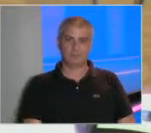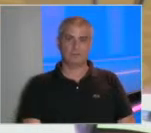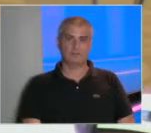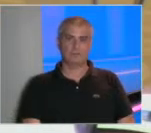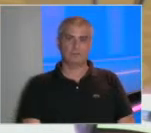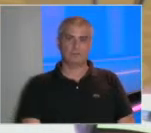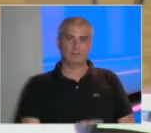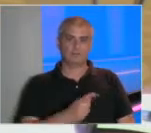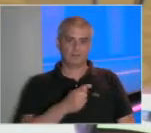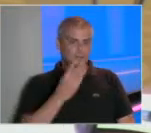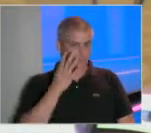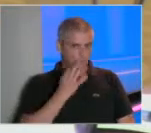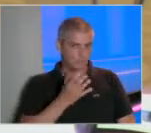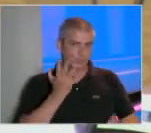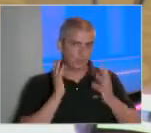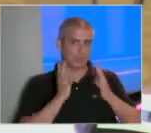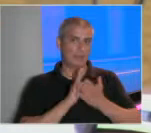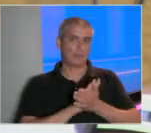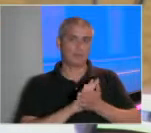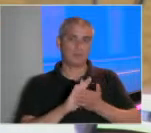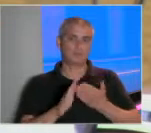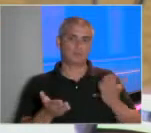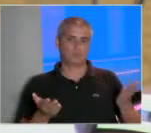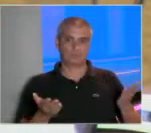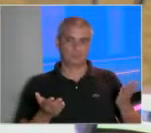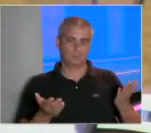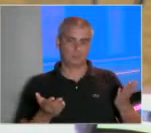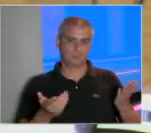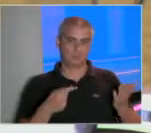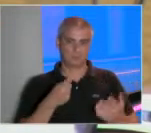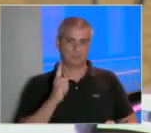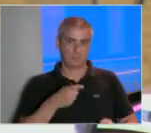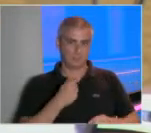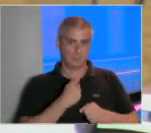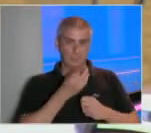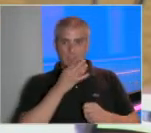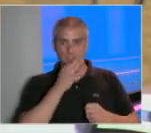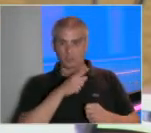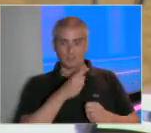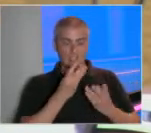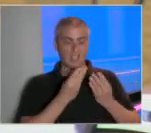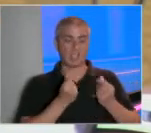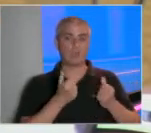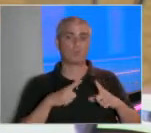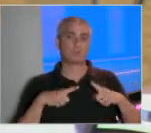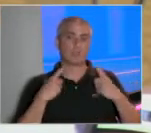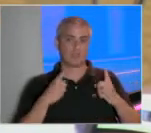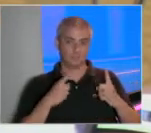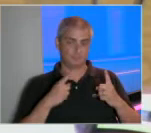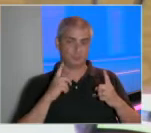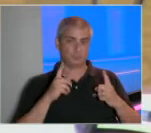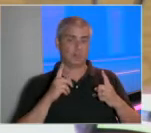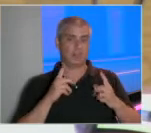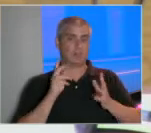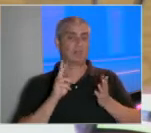פשוט. זה, תקשיב, זה כל כך פשוט. אתה צריך לנסות לשפר את איכות החיים של